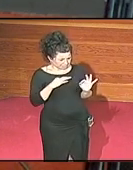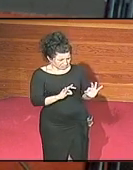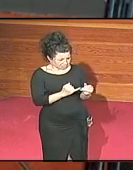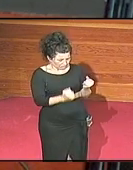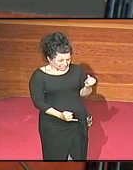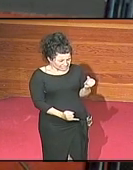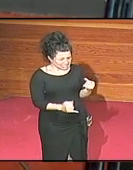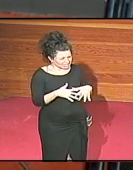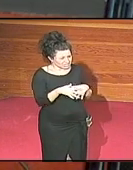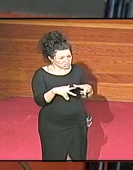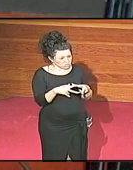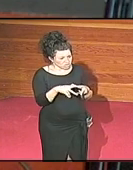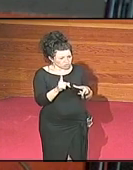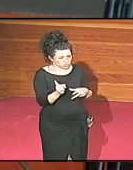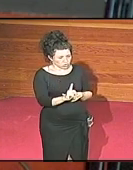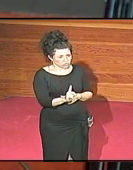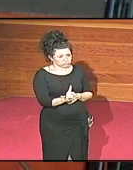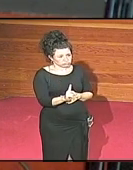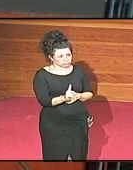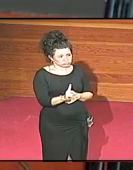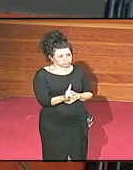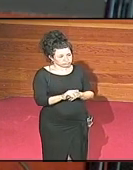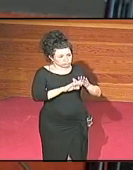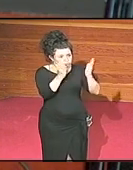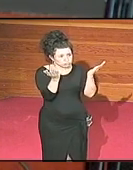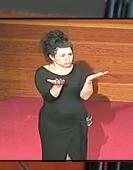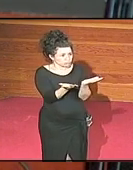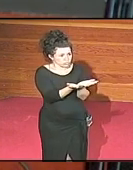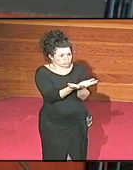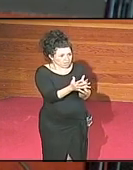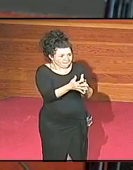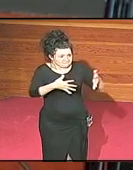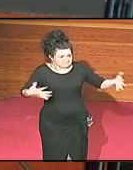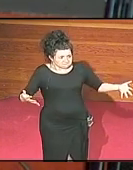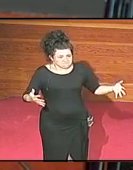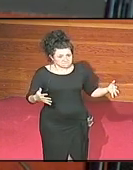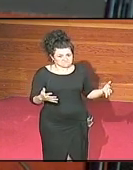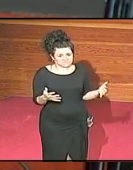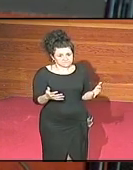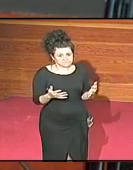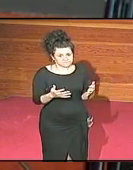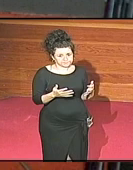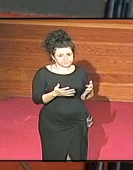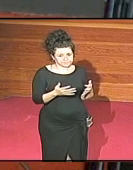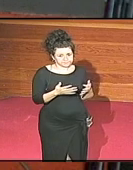eta ez sare sozialetan bakarrik, baina bueno, hor internet mundu oso zabala da, ez? Foroak daude, badago,